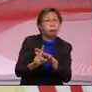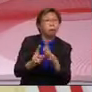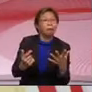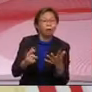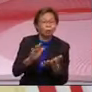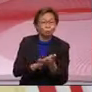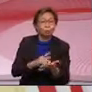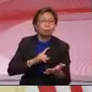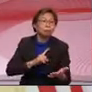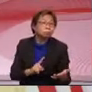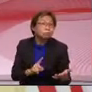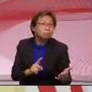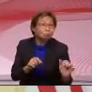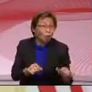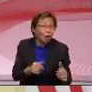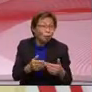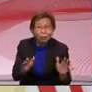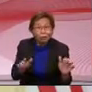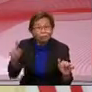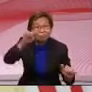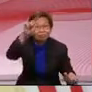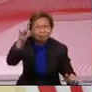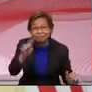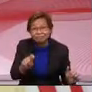sekolah tahfiz dibuka?